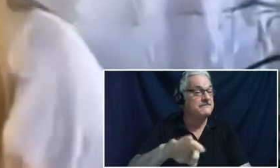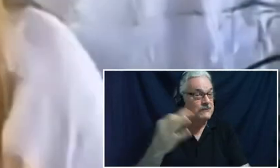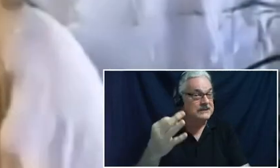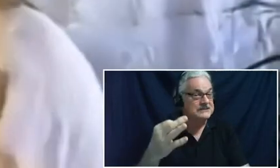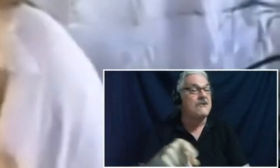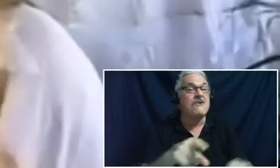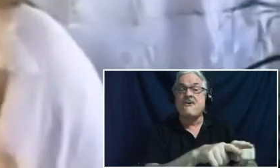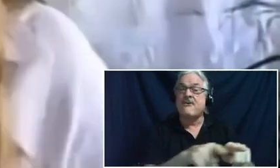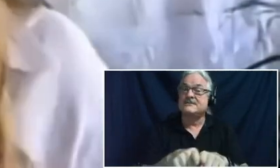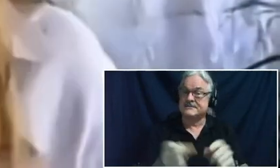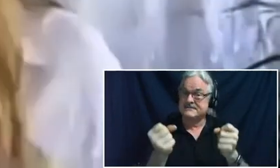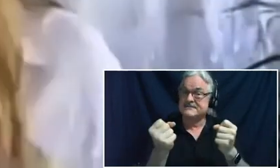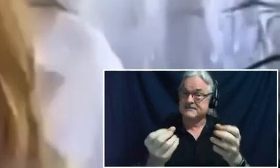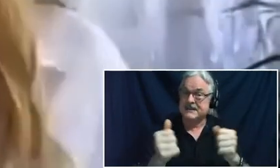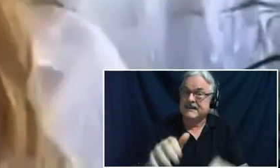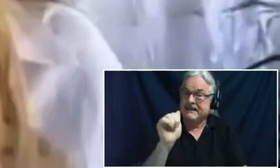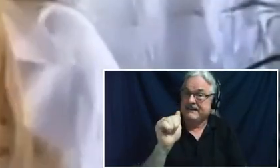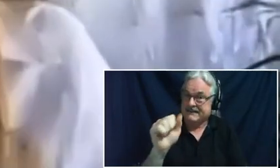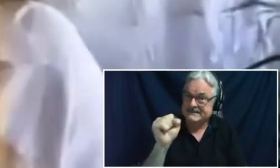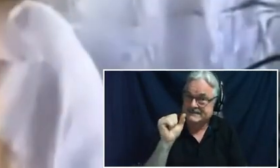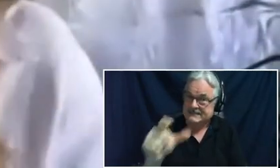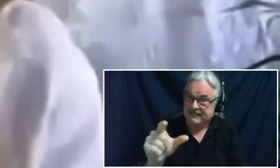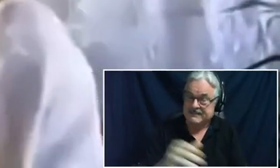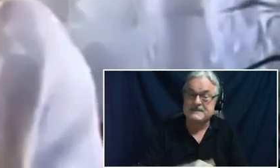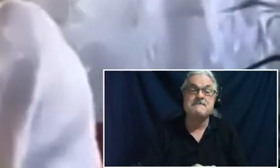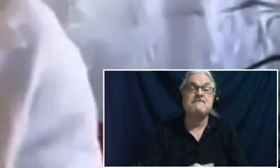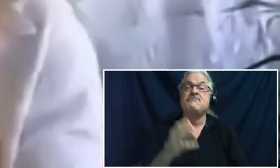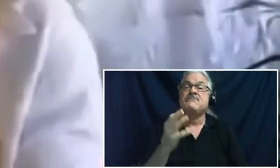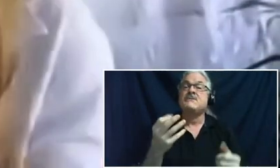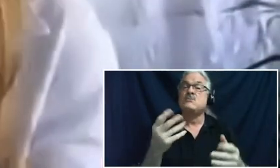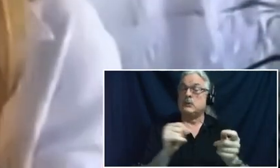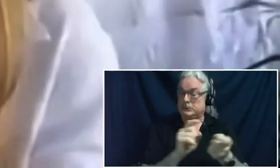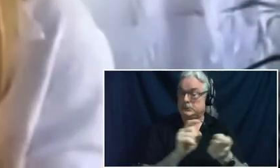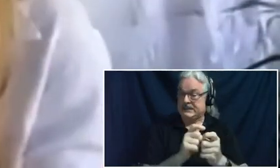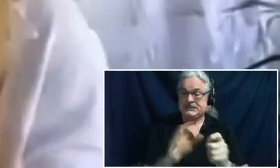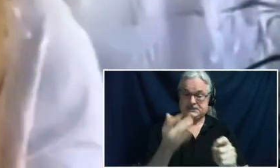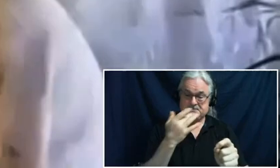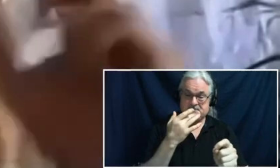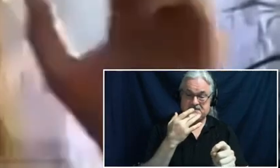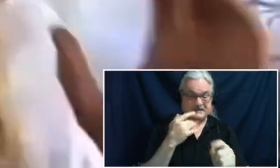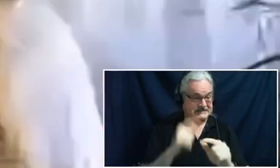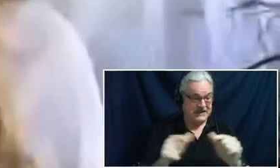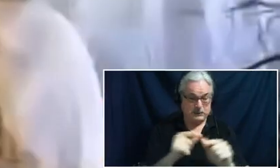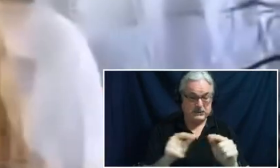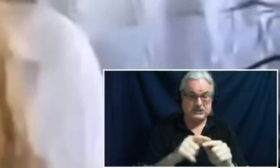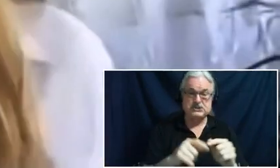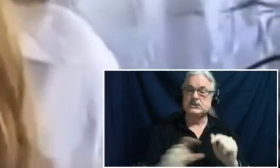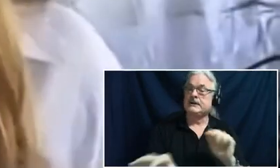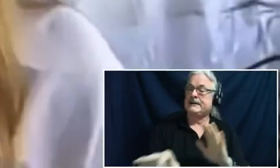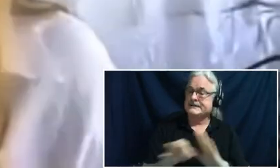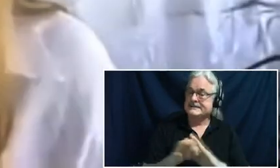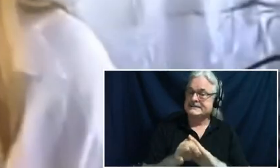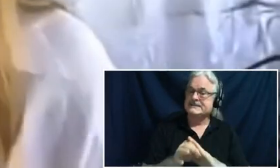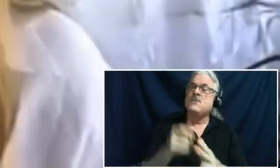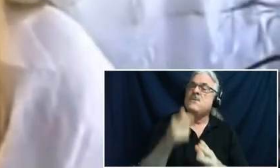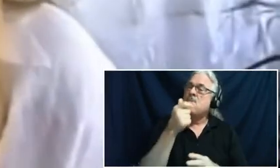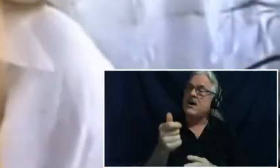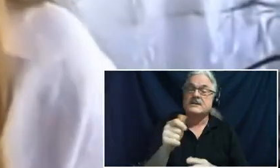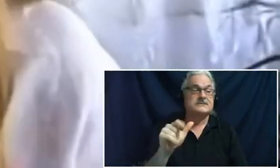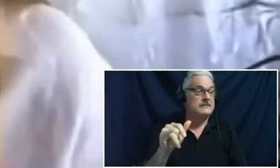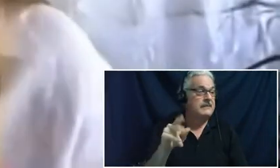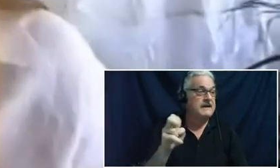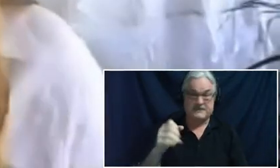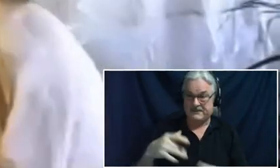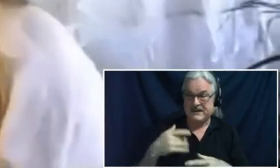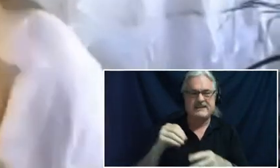espagnol et en français et en langue des signes des États-Unis. Si vous voulez modifier la langue, vous pouvez choisir